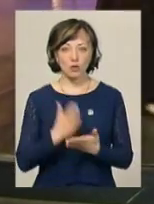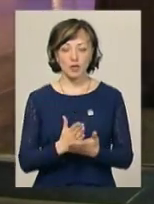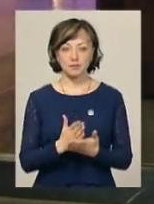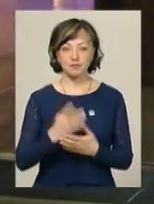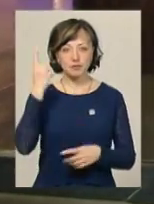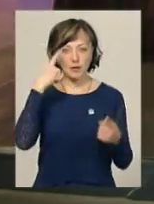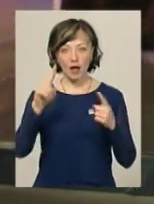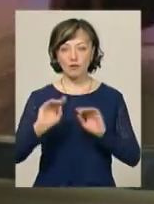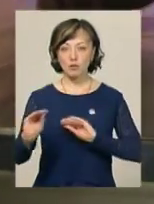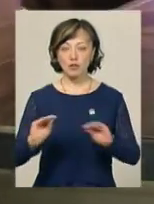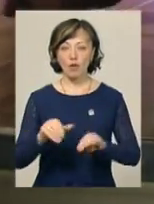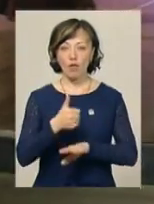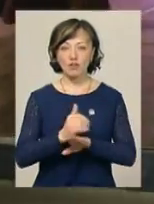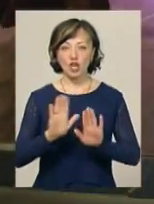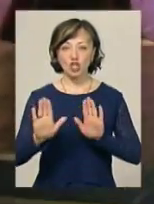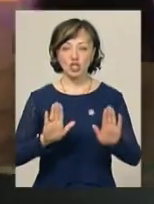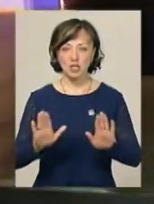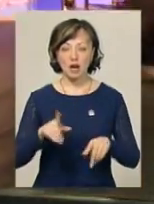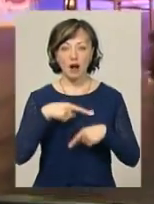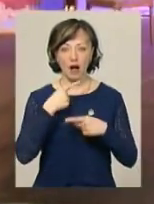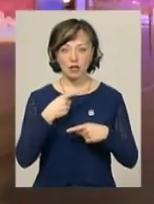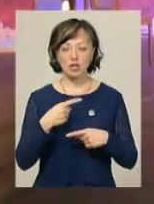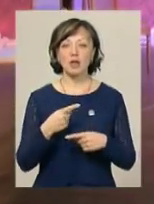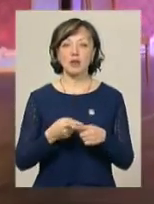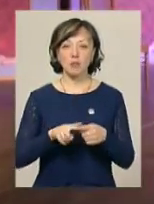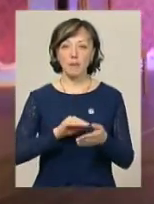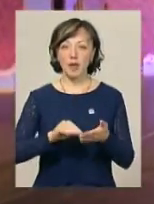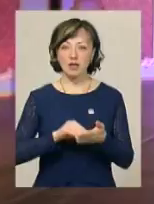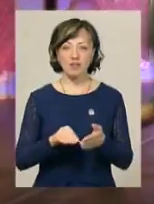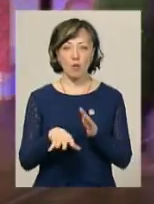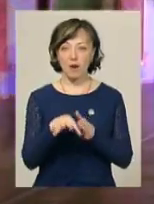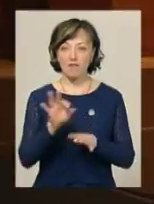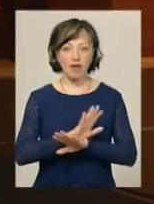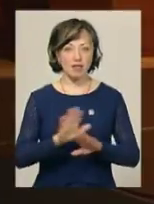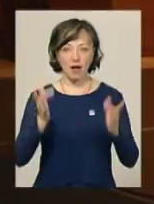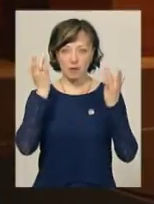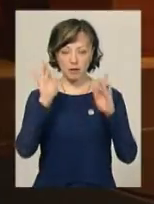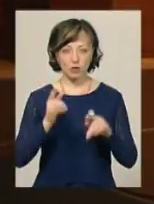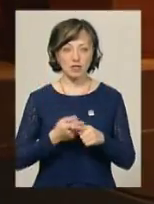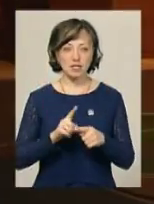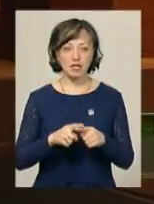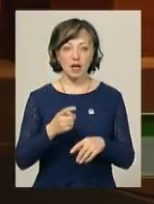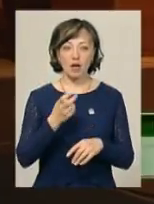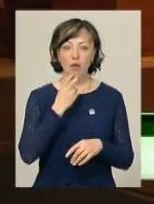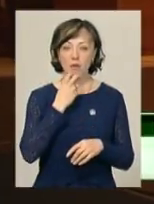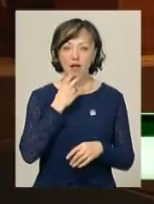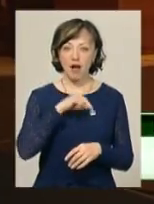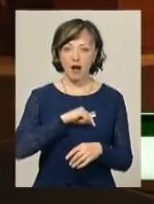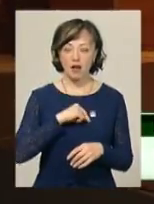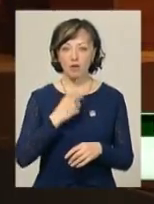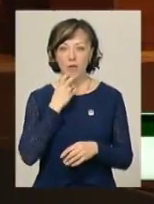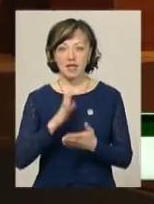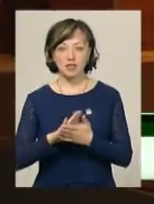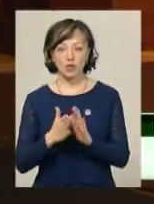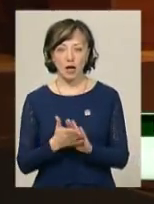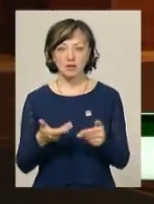постановки, головний режисер театру Володимир Боросяк, каже, п'єсу Мольєра обрав не випадково. Це і комедія характерів, і комедія ситуацій.